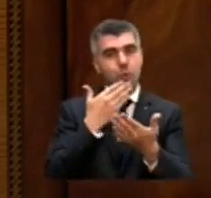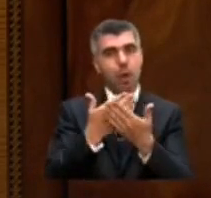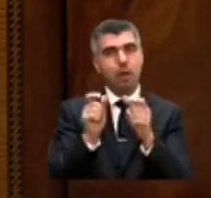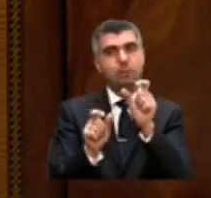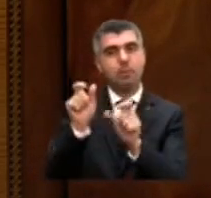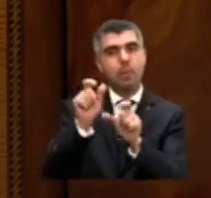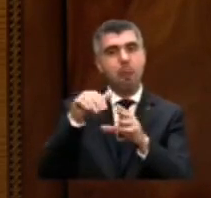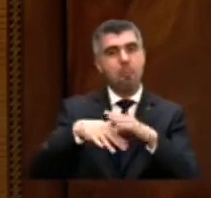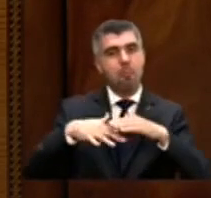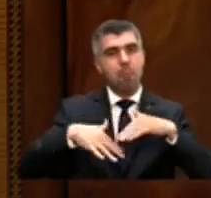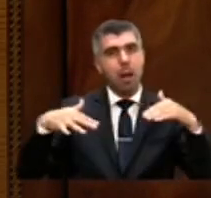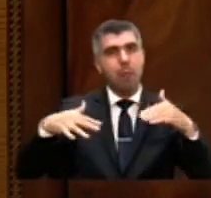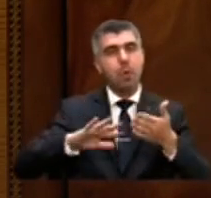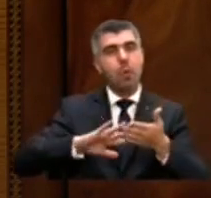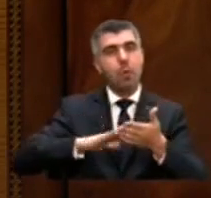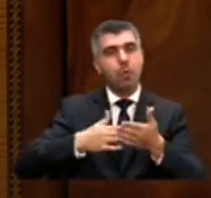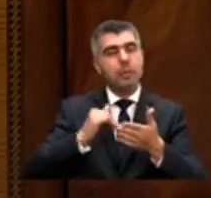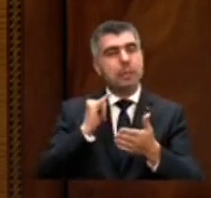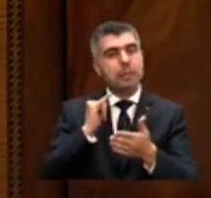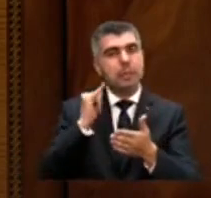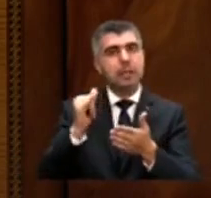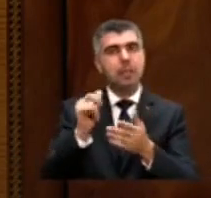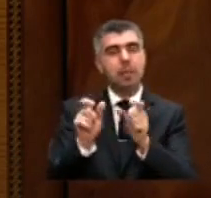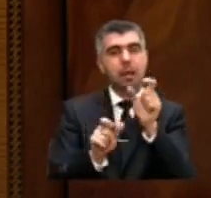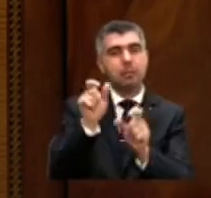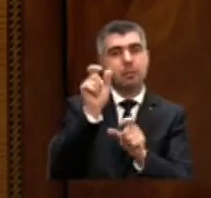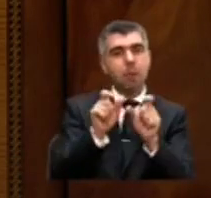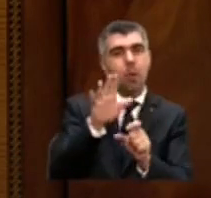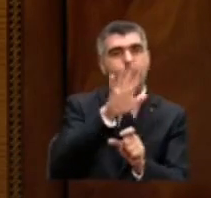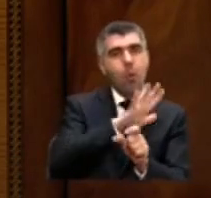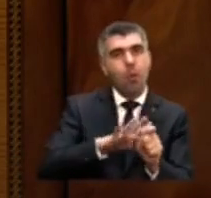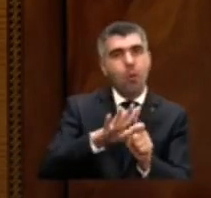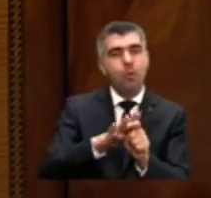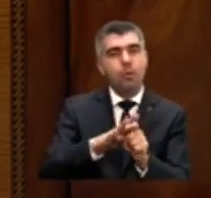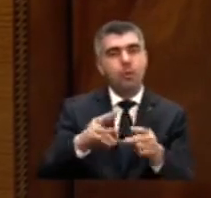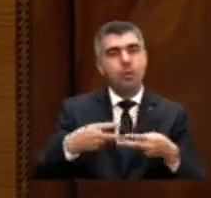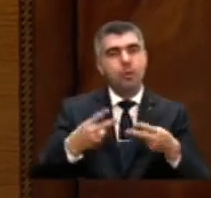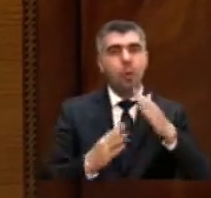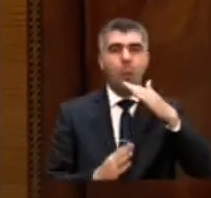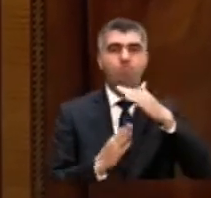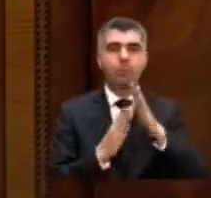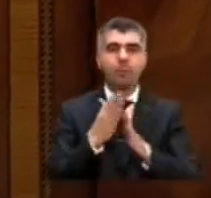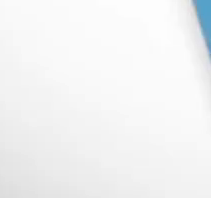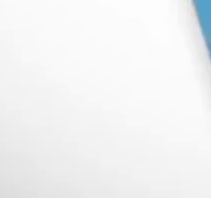والسادة البرلمانيين، الشكر موصول لكل السيدات والسادة الحاضرين. رفعت الجلسة.